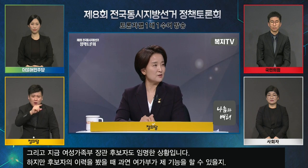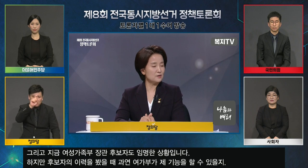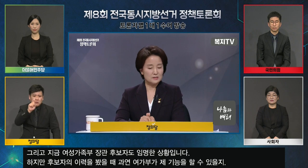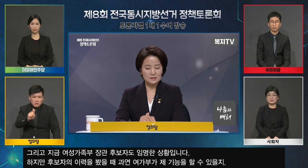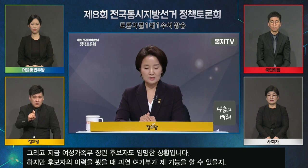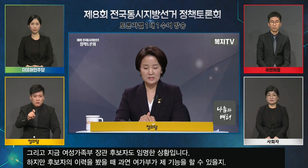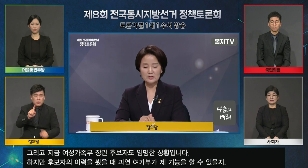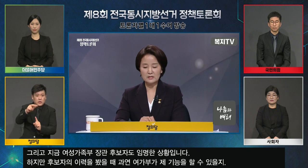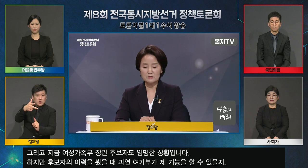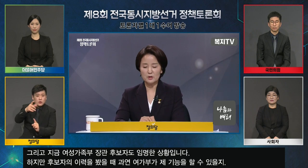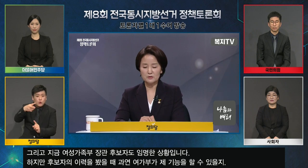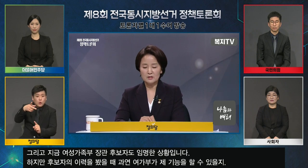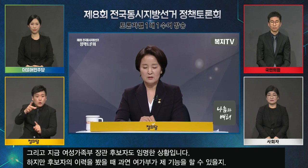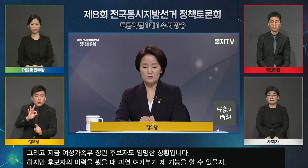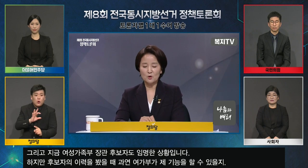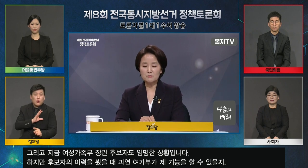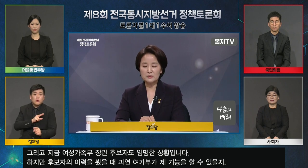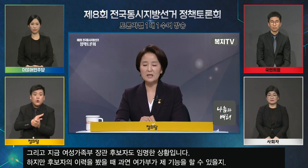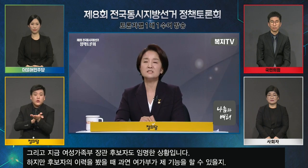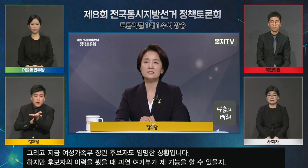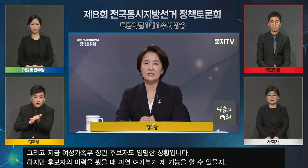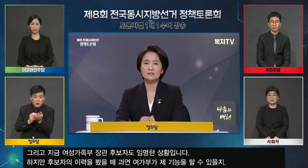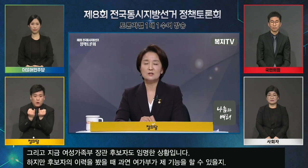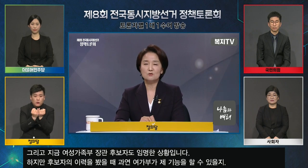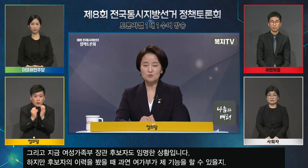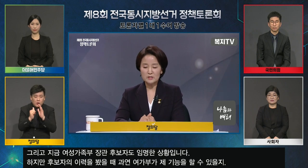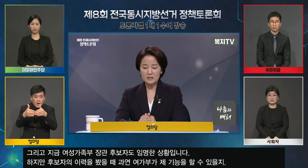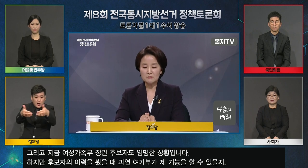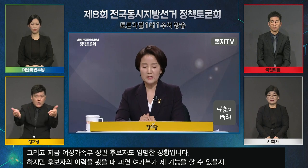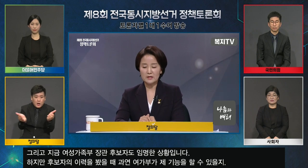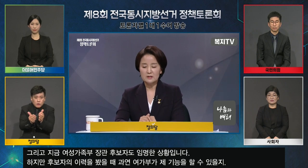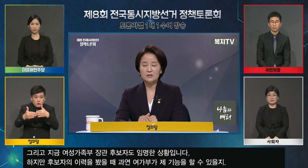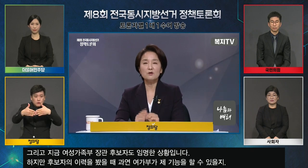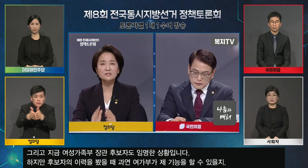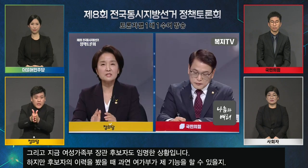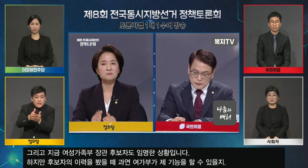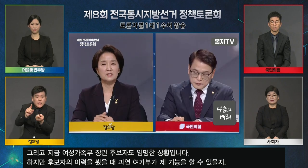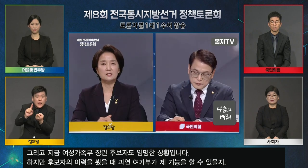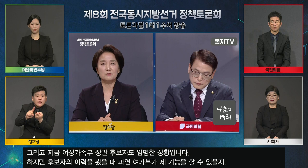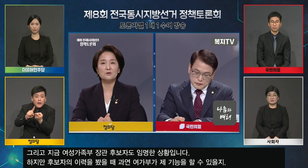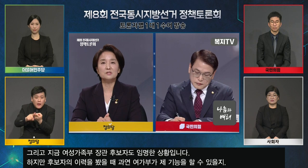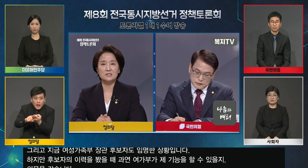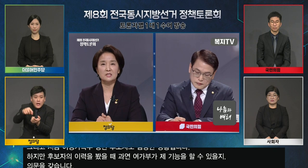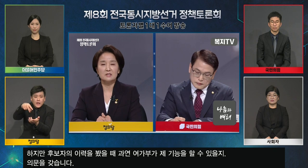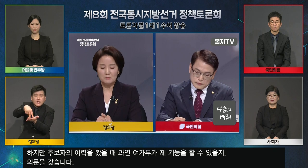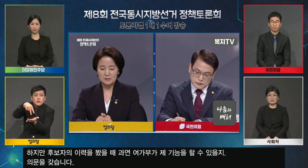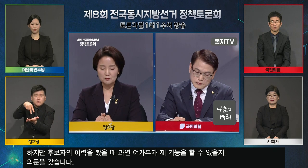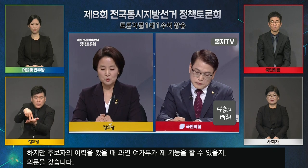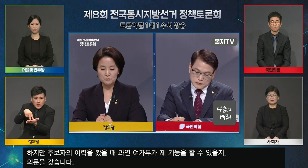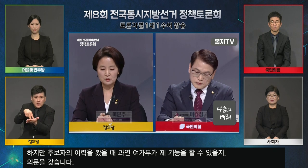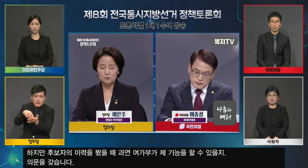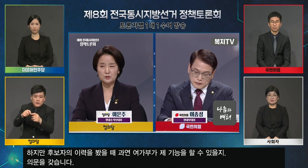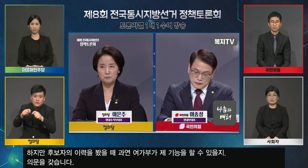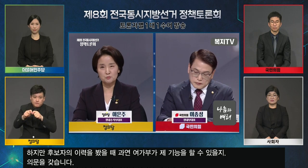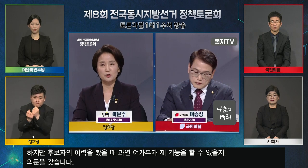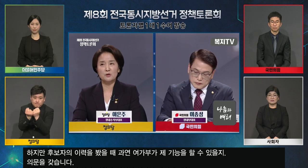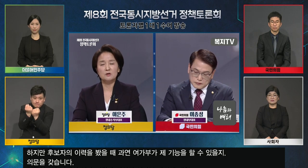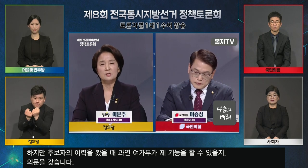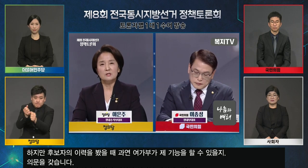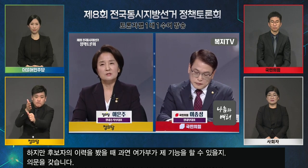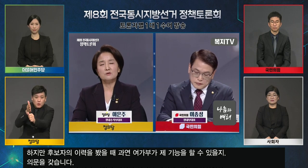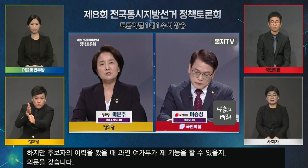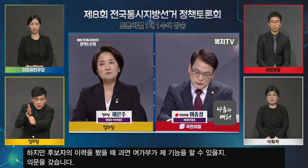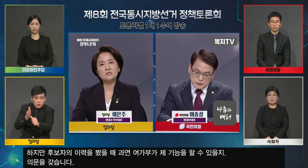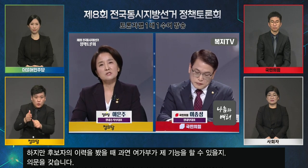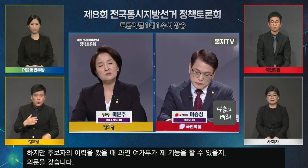의원님께서 이따 기회 되시면 여가부 폐지에 대한 국민의힘의 현재 입장이 어떤지 말씀 좀 듣고 싶고요.